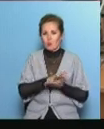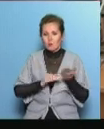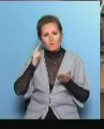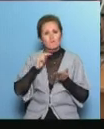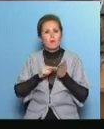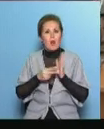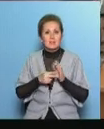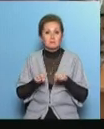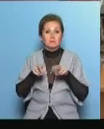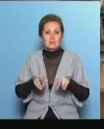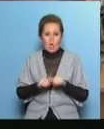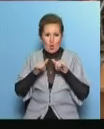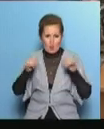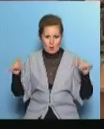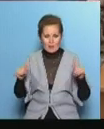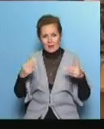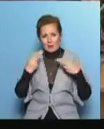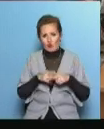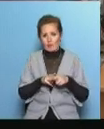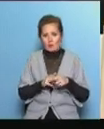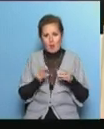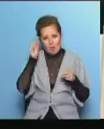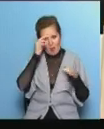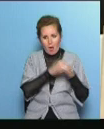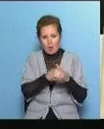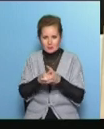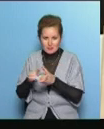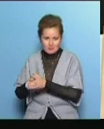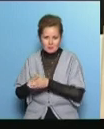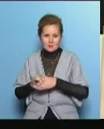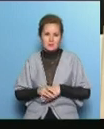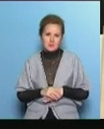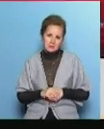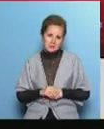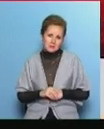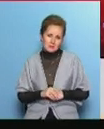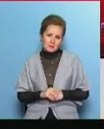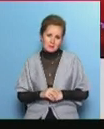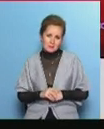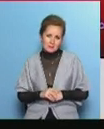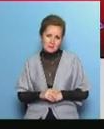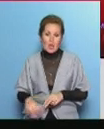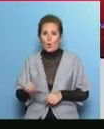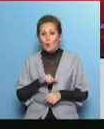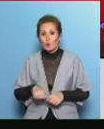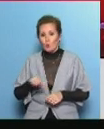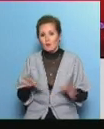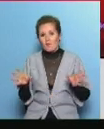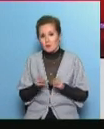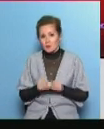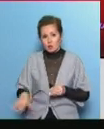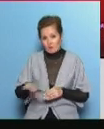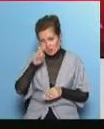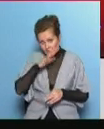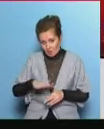открыть специальные инженерные классы. Александр Демидов, Василий Хохряков, телеканал «Моя Удмуртия». Удмуртия вместе со всей страной в